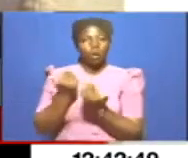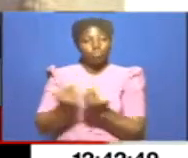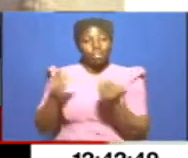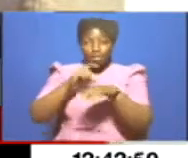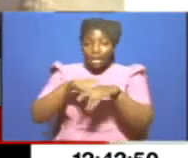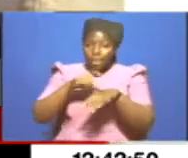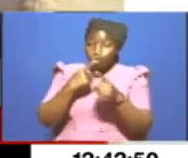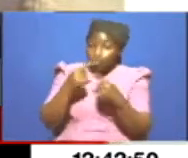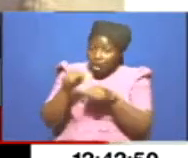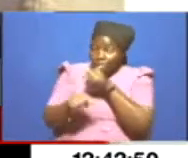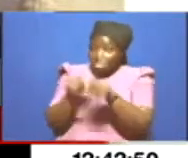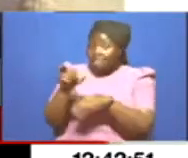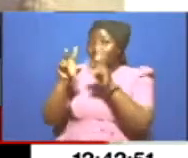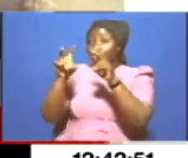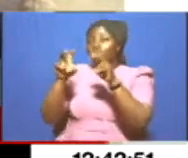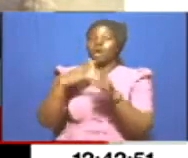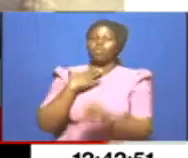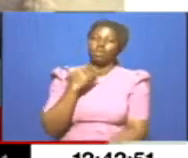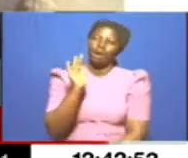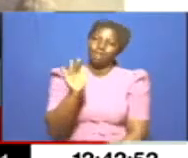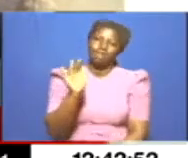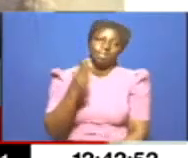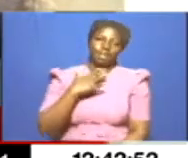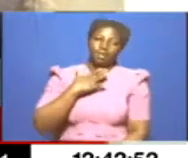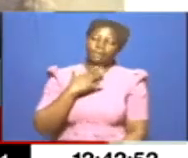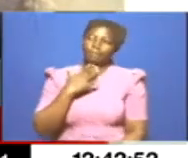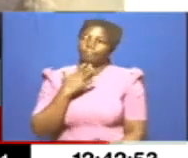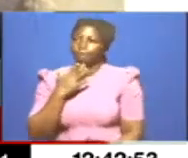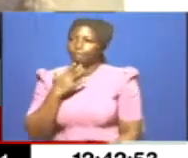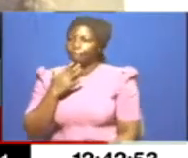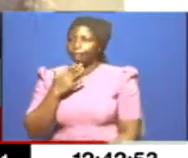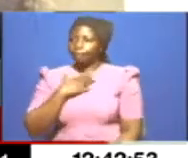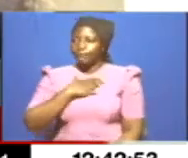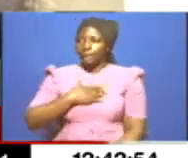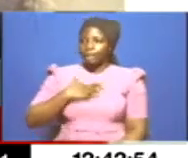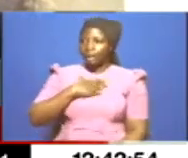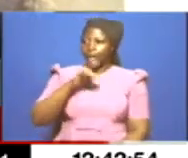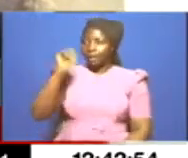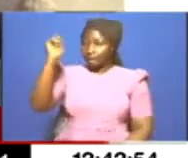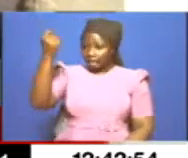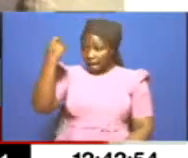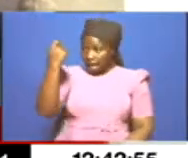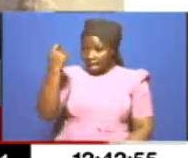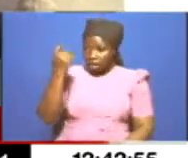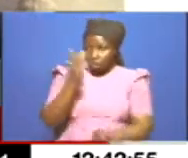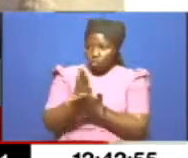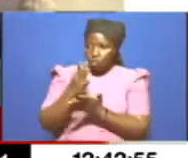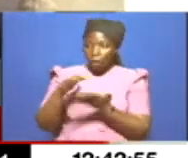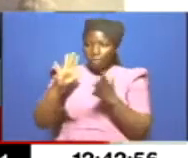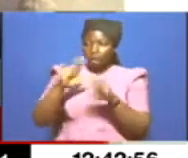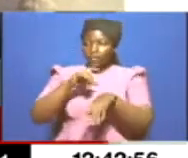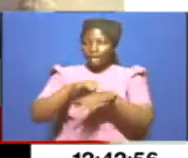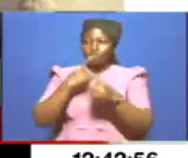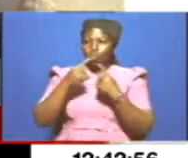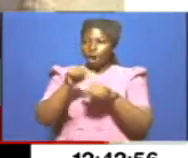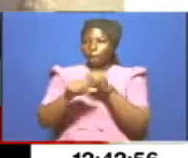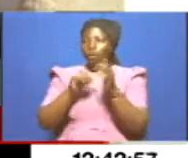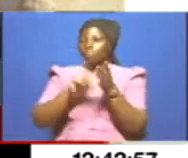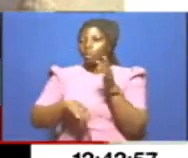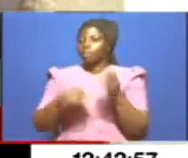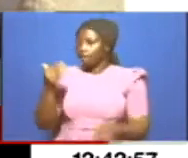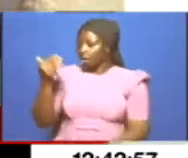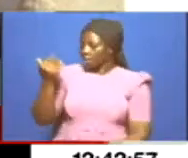jambo hili Nanzi, nataka kuomba hivi kwamba Kenya sana sana tumeongea kuhusu girl child sana